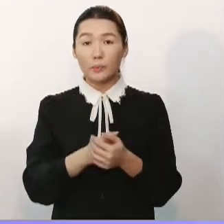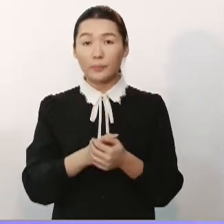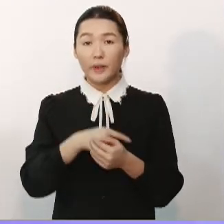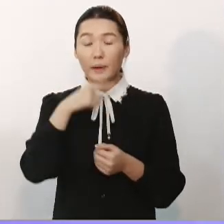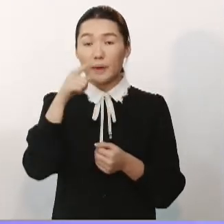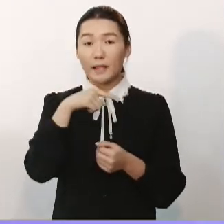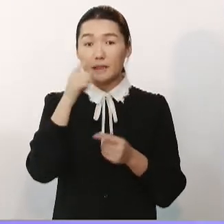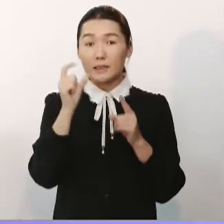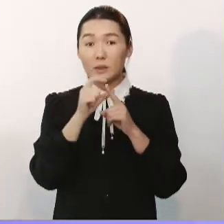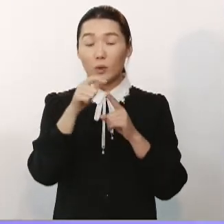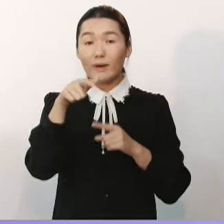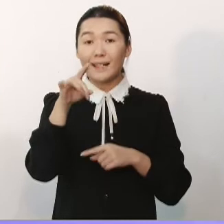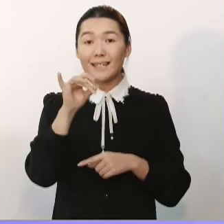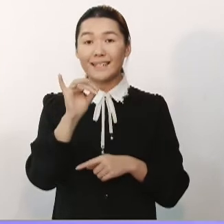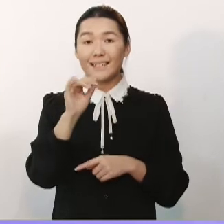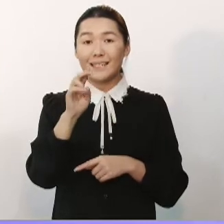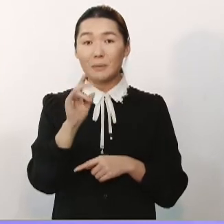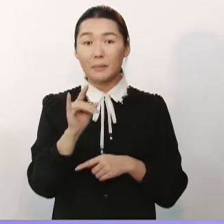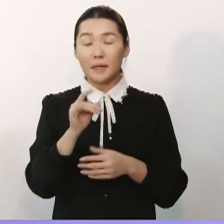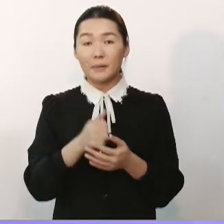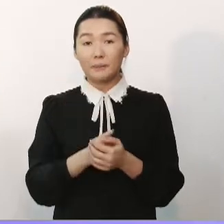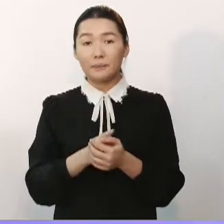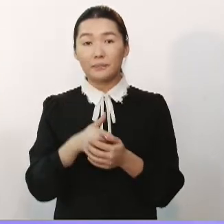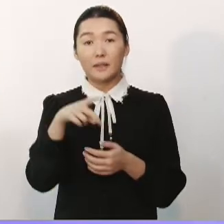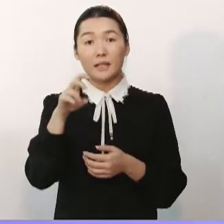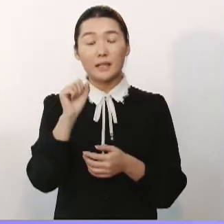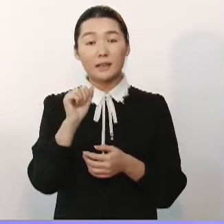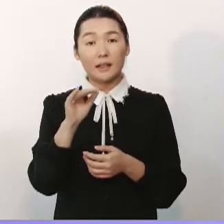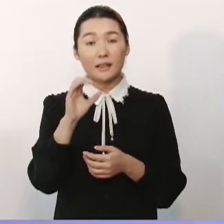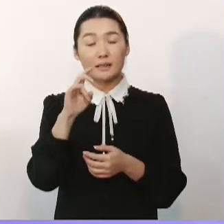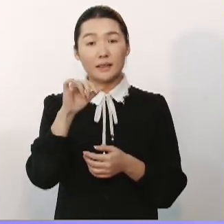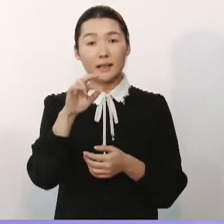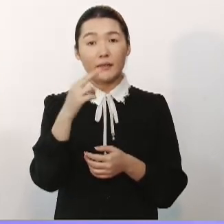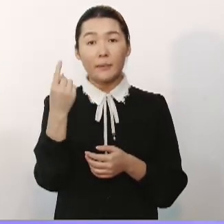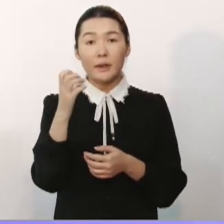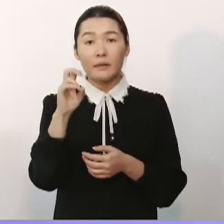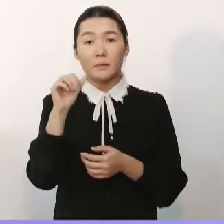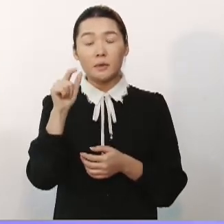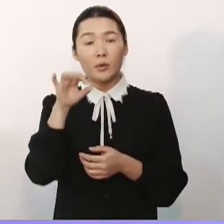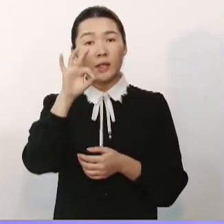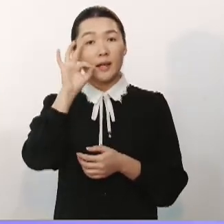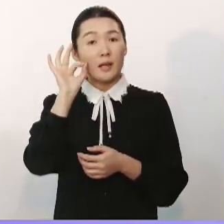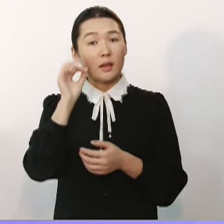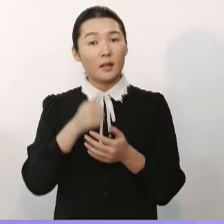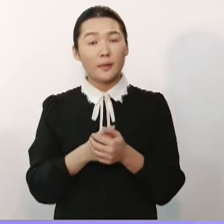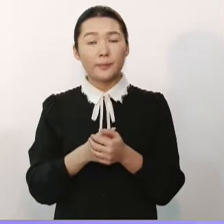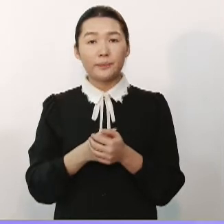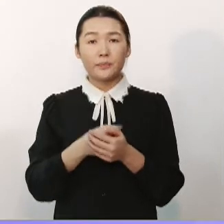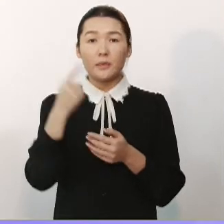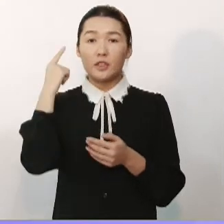Произнесите слово «грибы». Гласная в первом слоге хитрая. То ли слышится